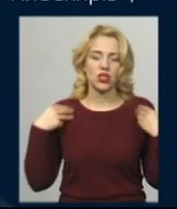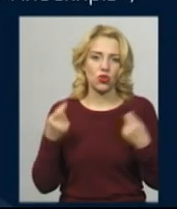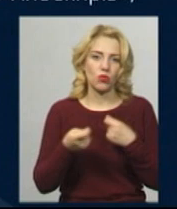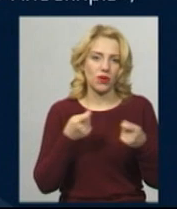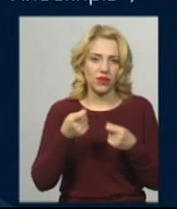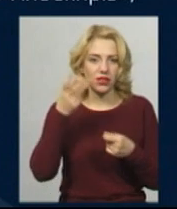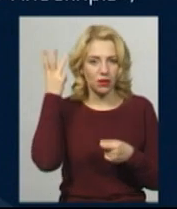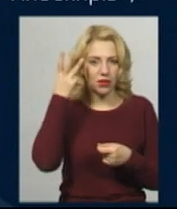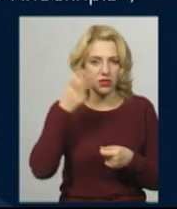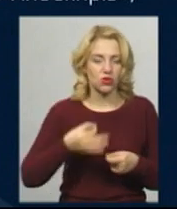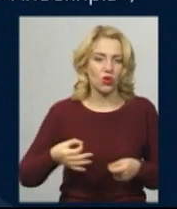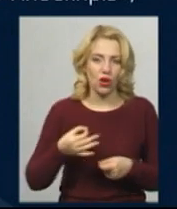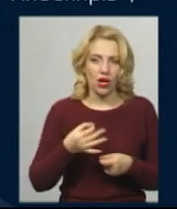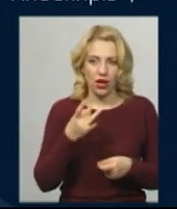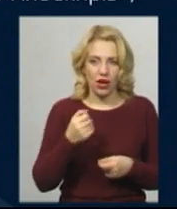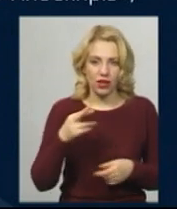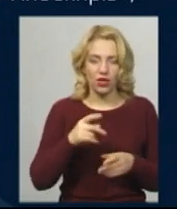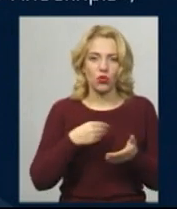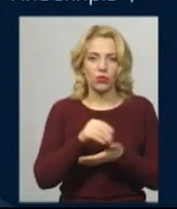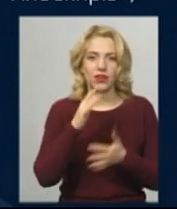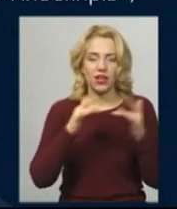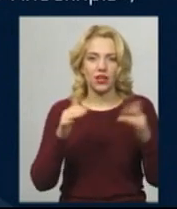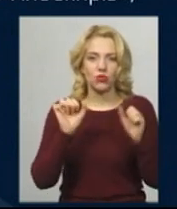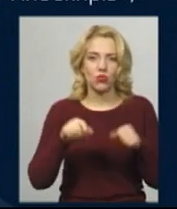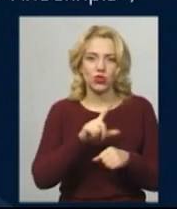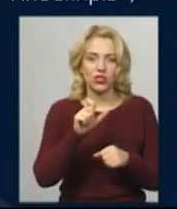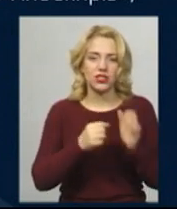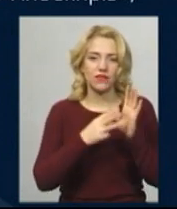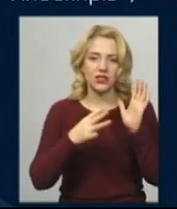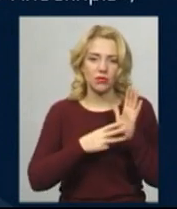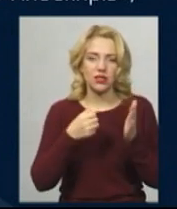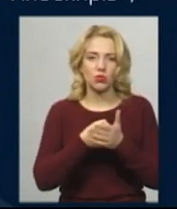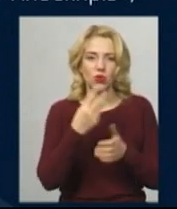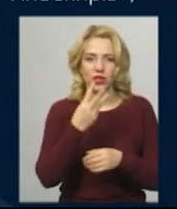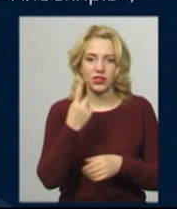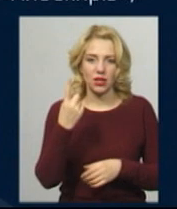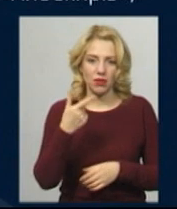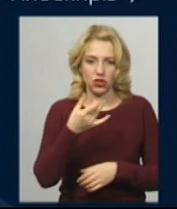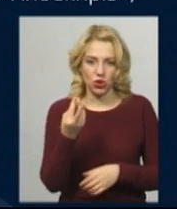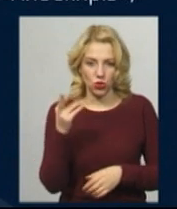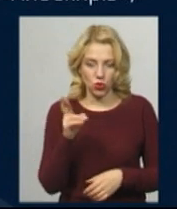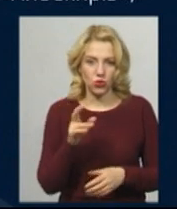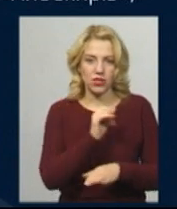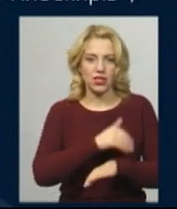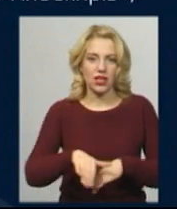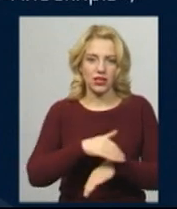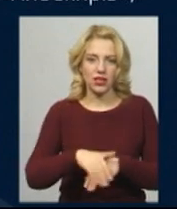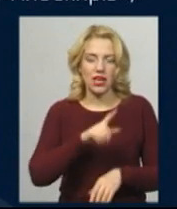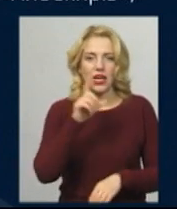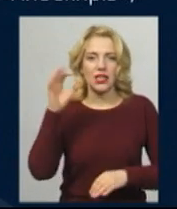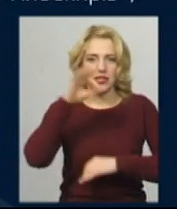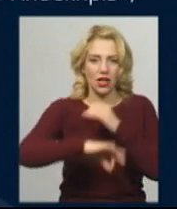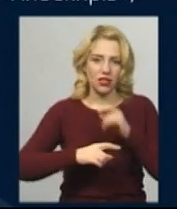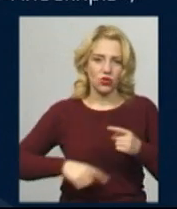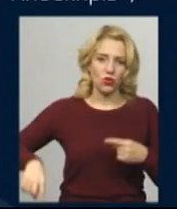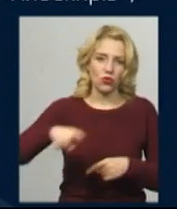Руслана Сідлецька. За її словами, купити ялинку можна буде з 18 по 31 грудня. За адресою вулиця